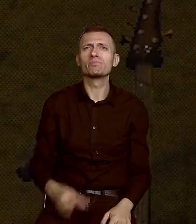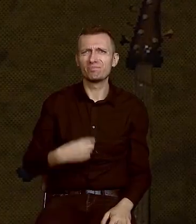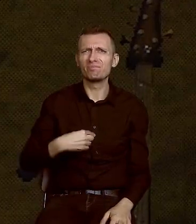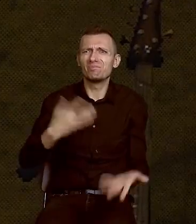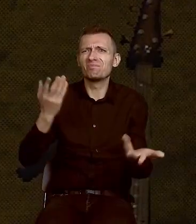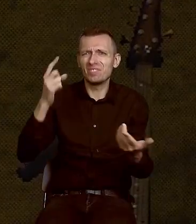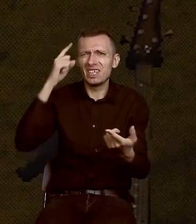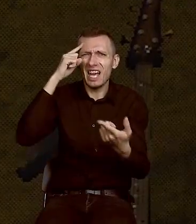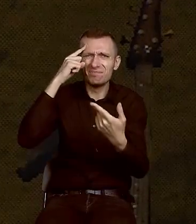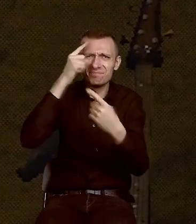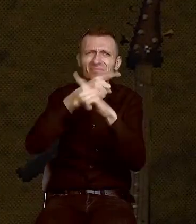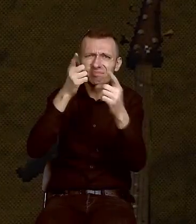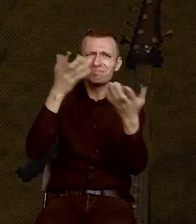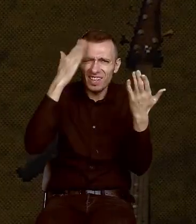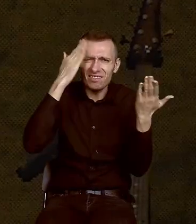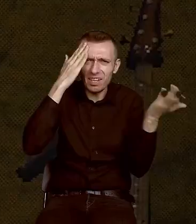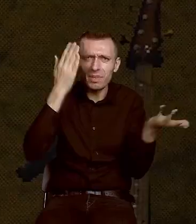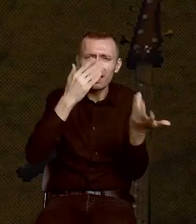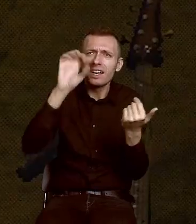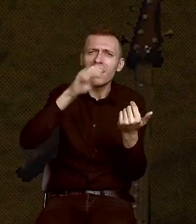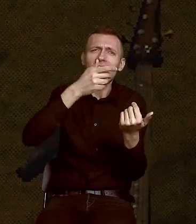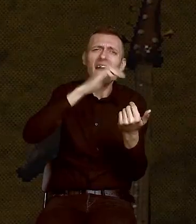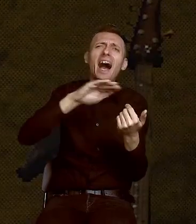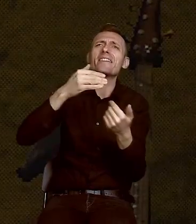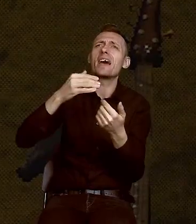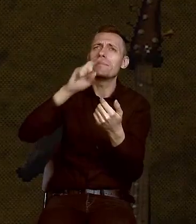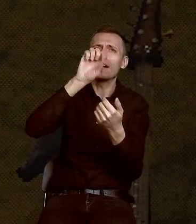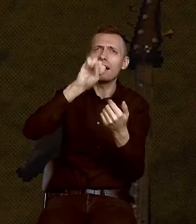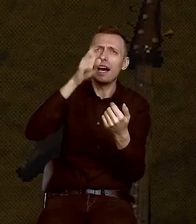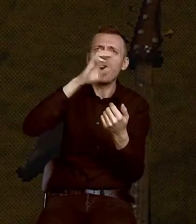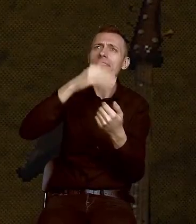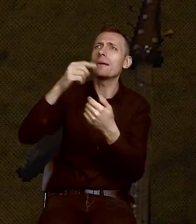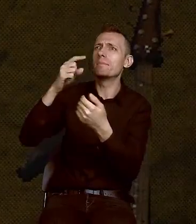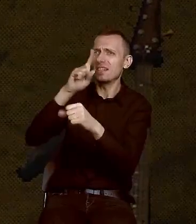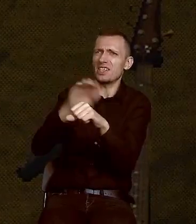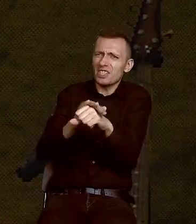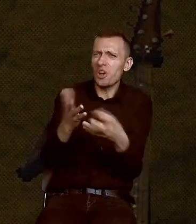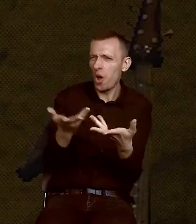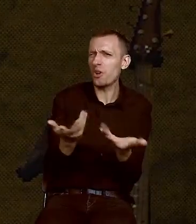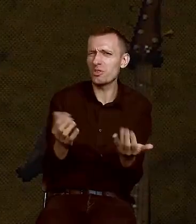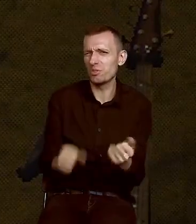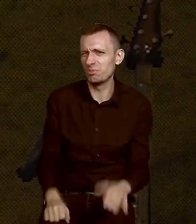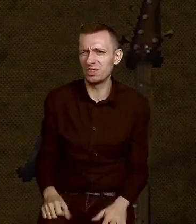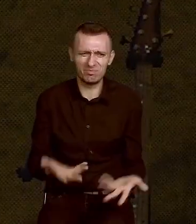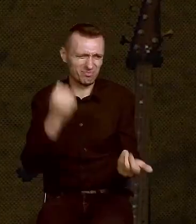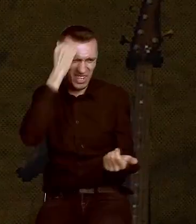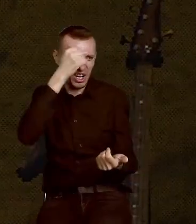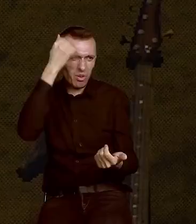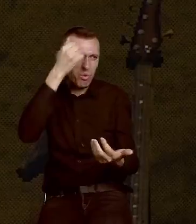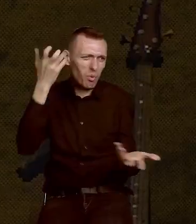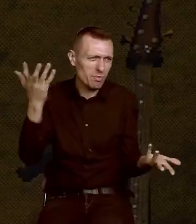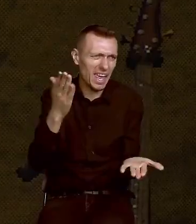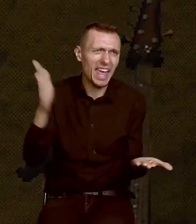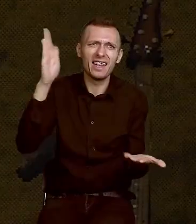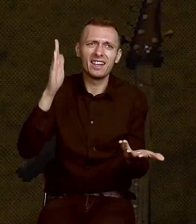Bogiem, że byłoby głupotą jeść z jednego zakazanego drzewa, skoro było tak wiele